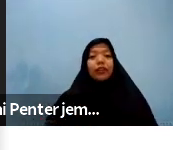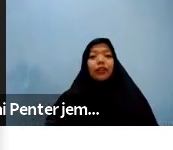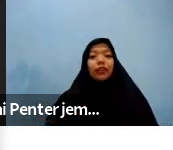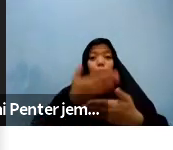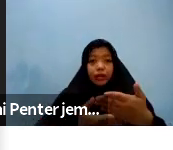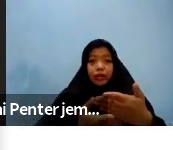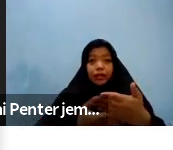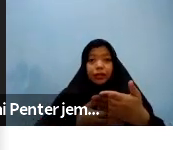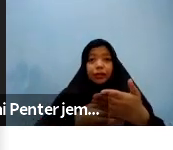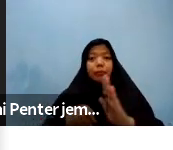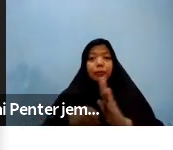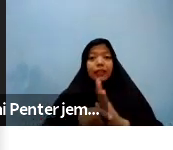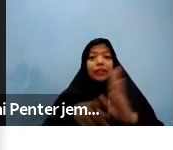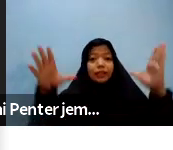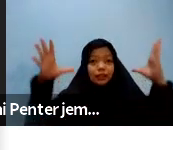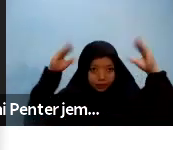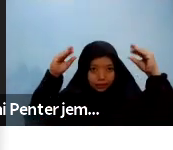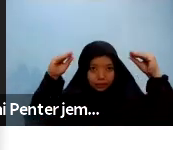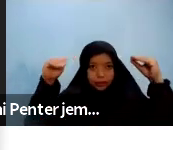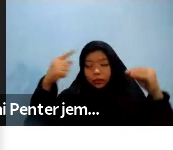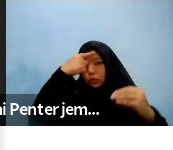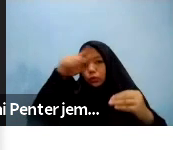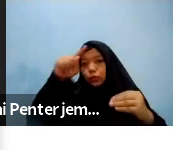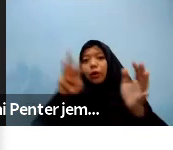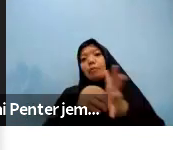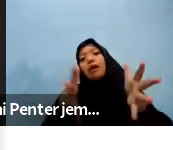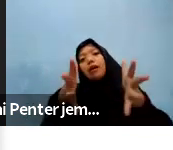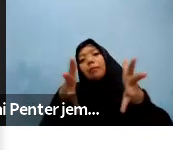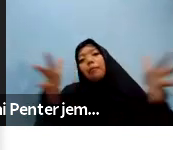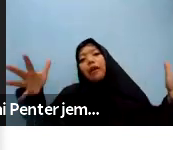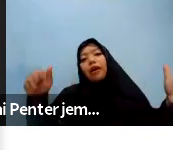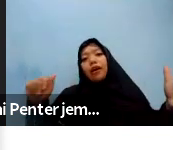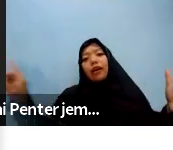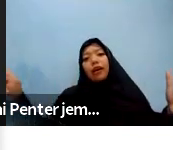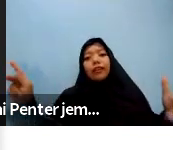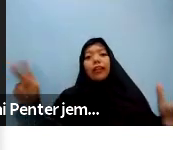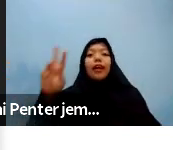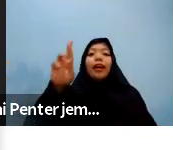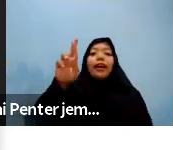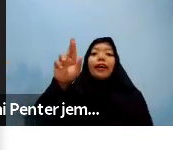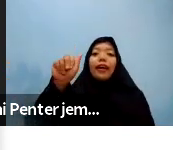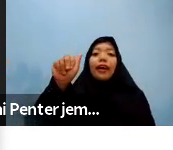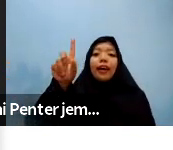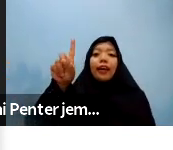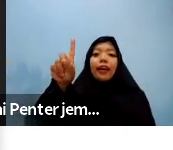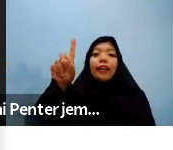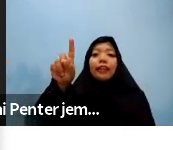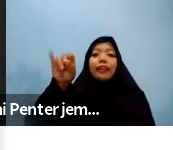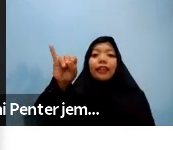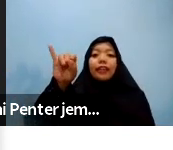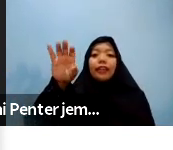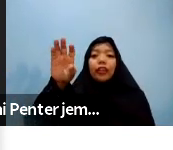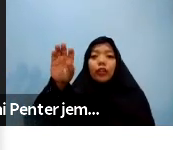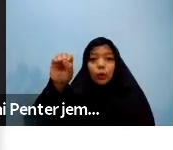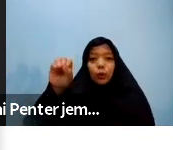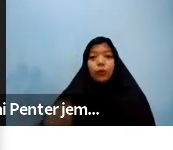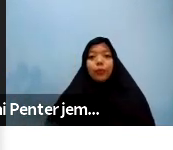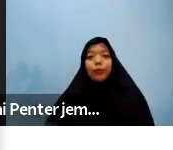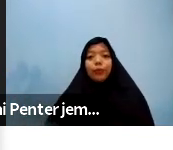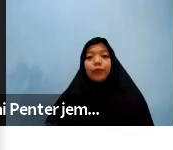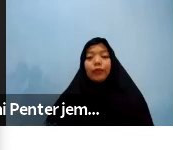mengembangkan media audio radio untuk pendidikan kalau ngomong media ini kan